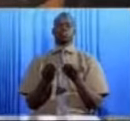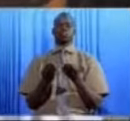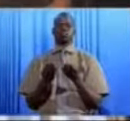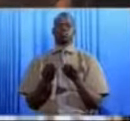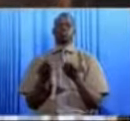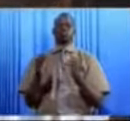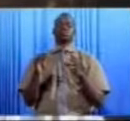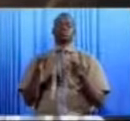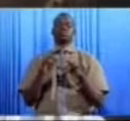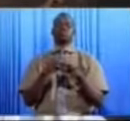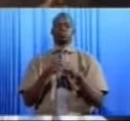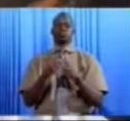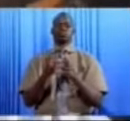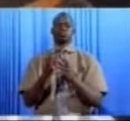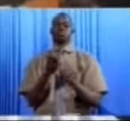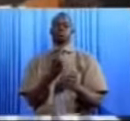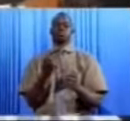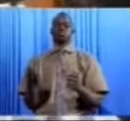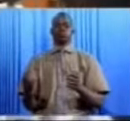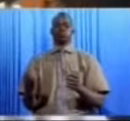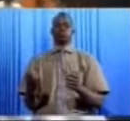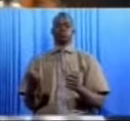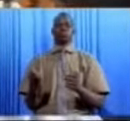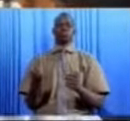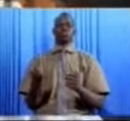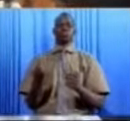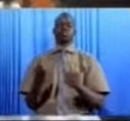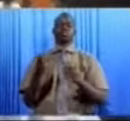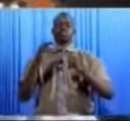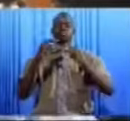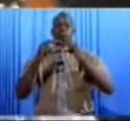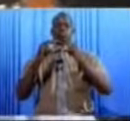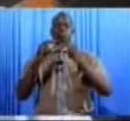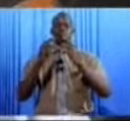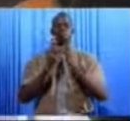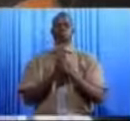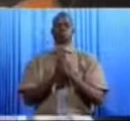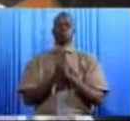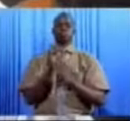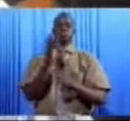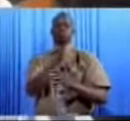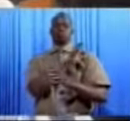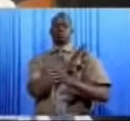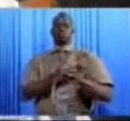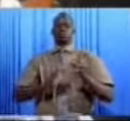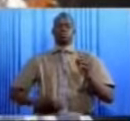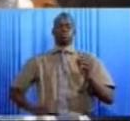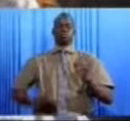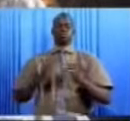n'est pas ce qu on fait développement de